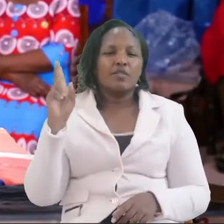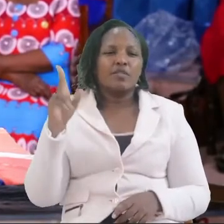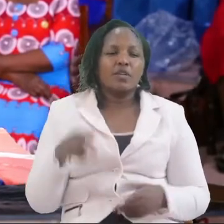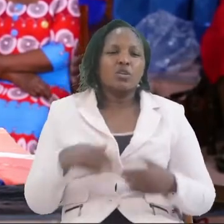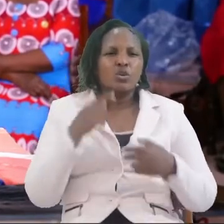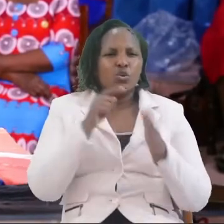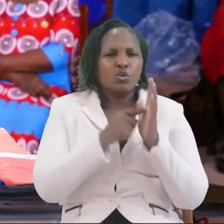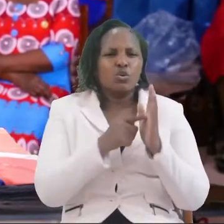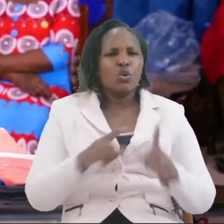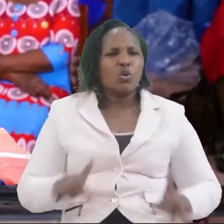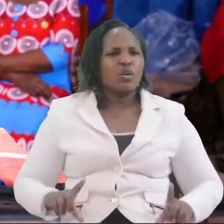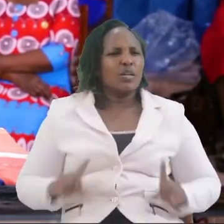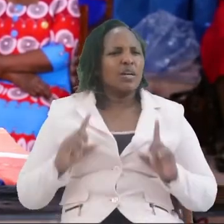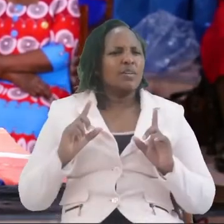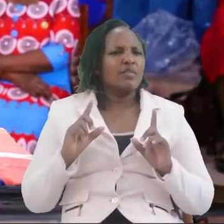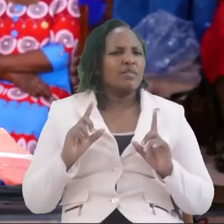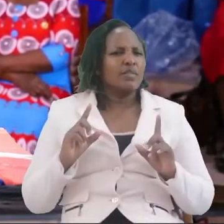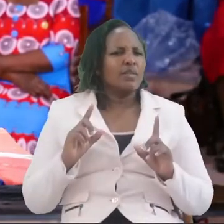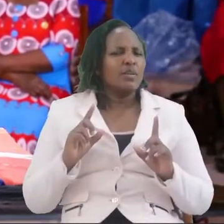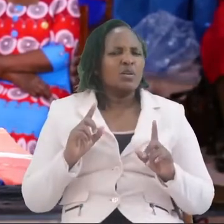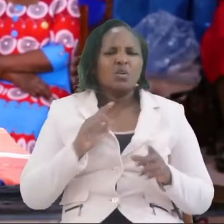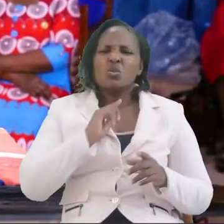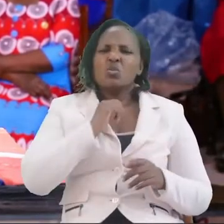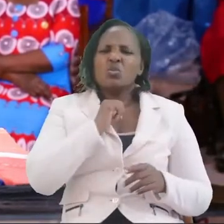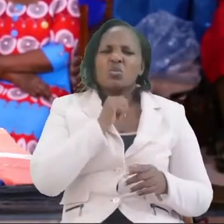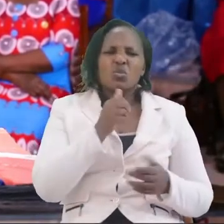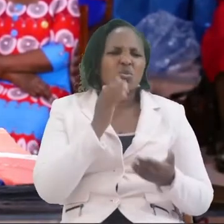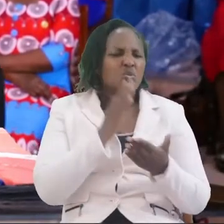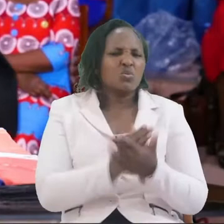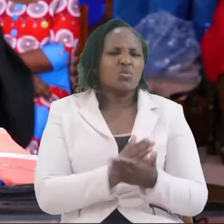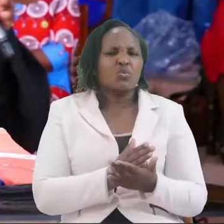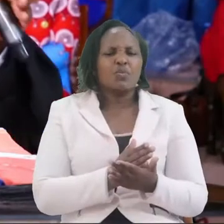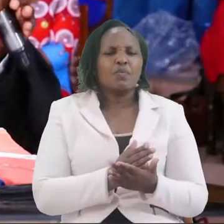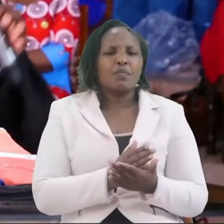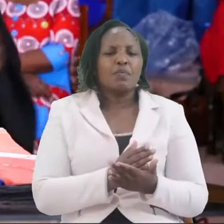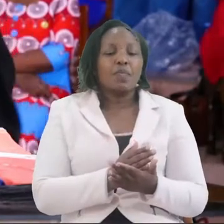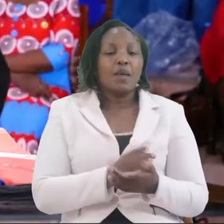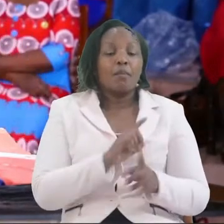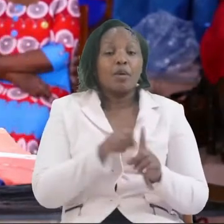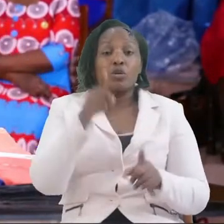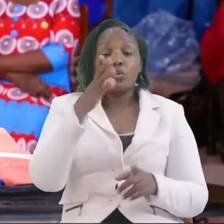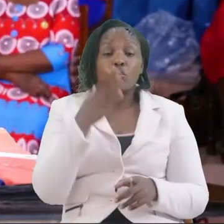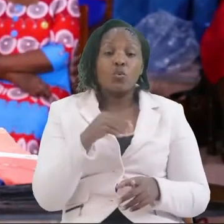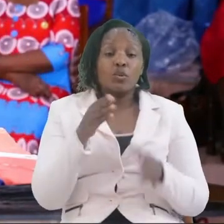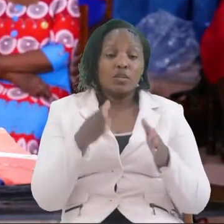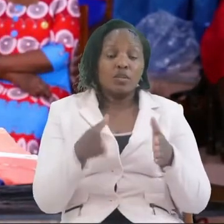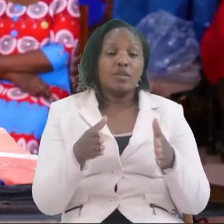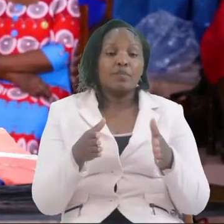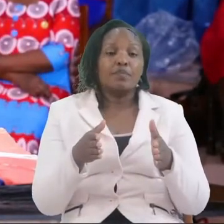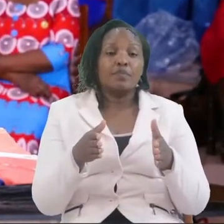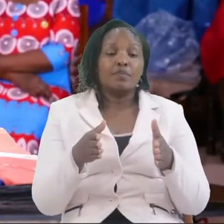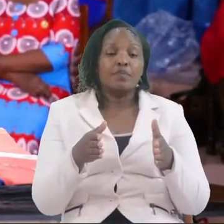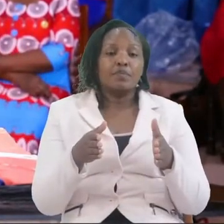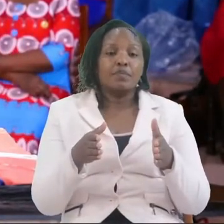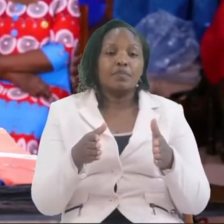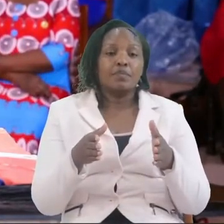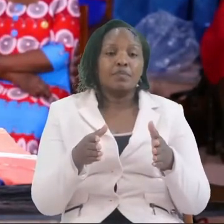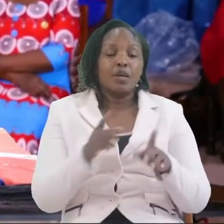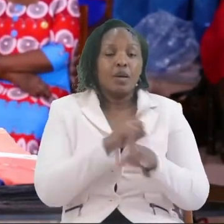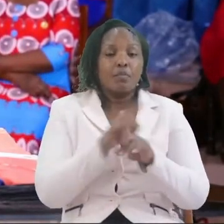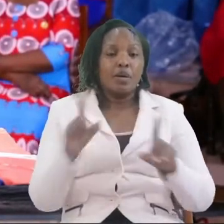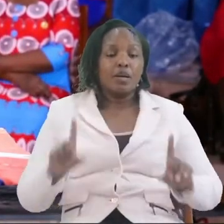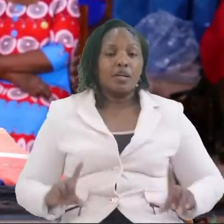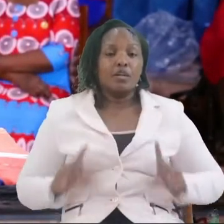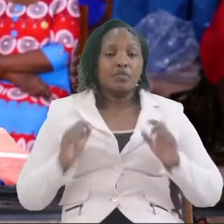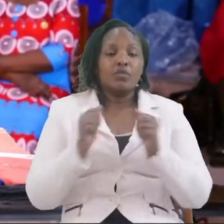ambaye kwa kweli sio ya kweli, lakini tunataka kufika hapo. Lakini ukikaa na watu